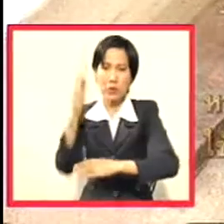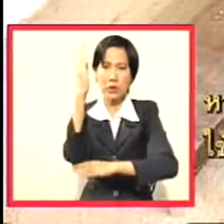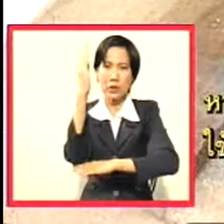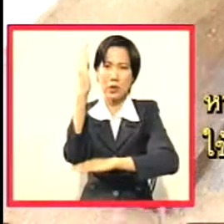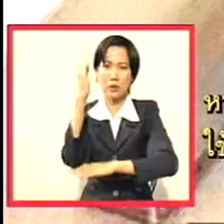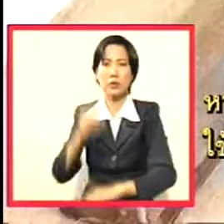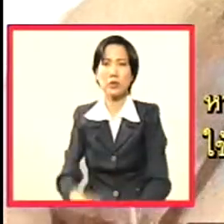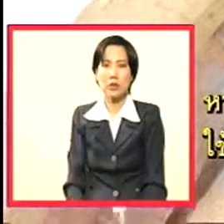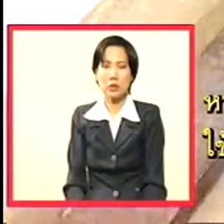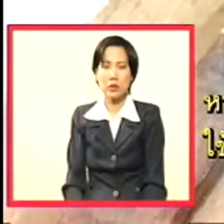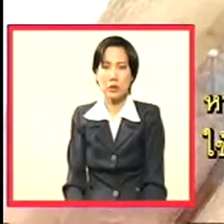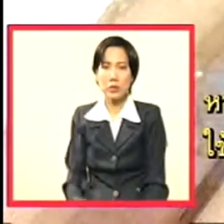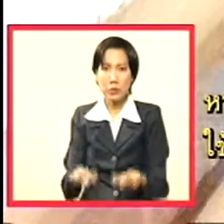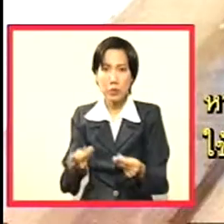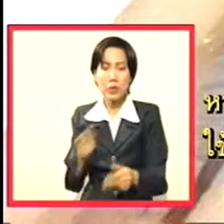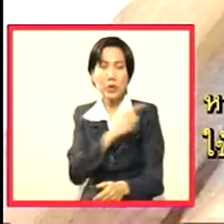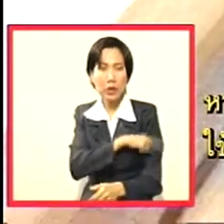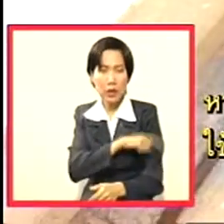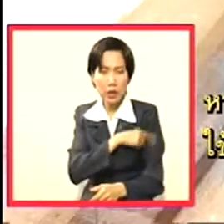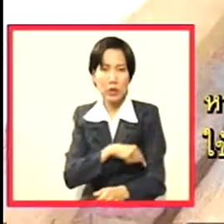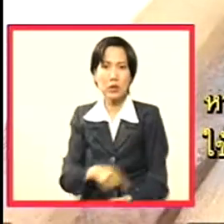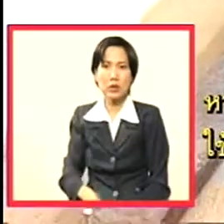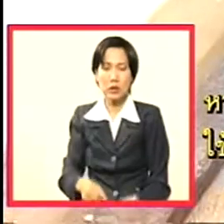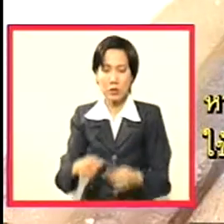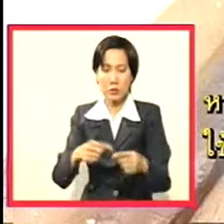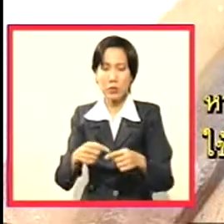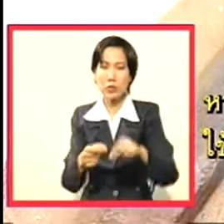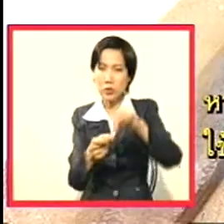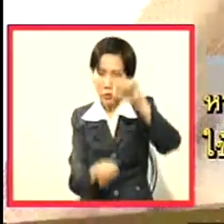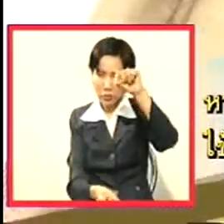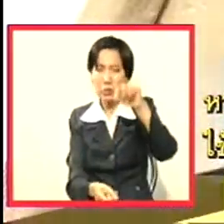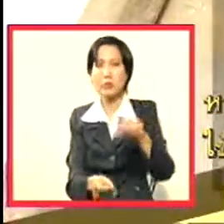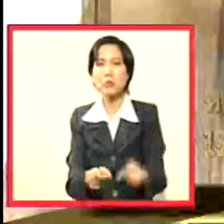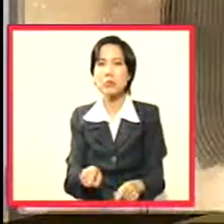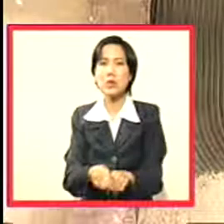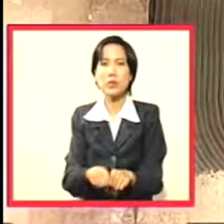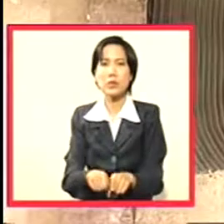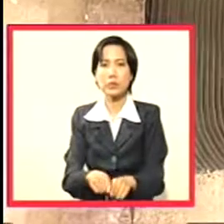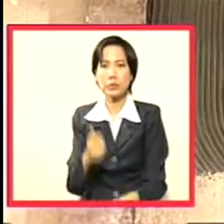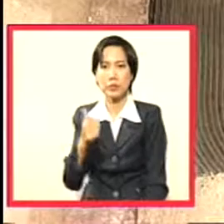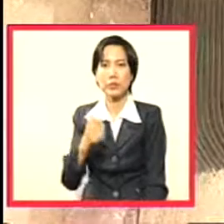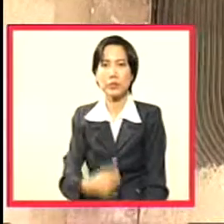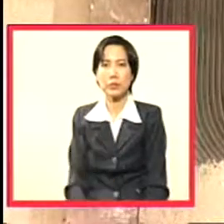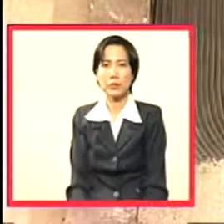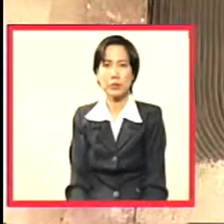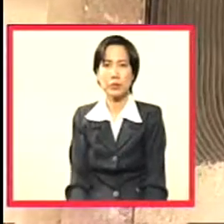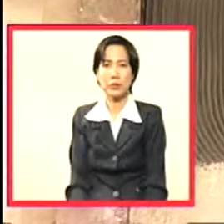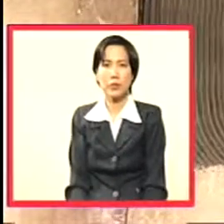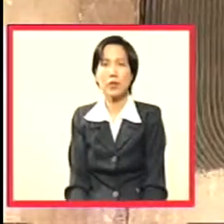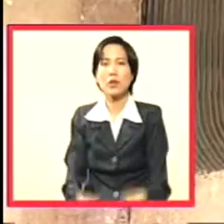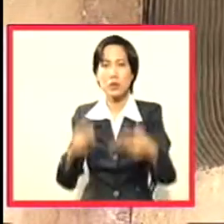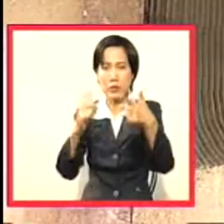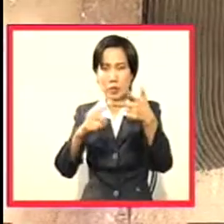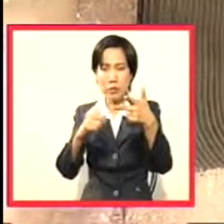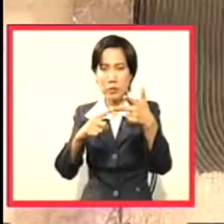แต่ถ้าหาปูด้วยปูนและทรายจะใช้แนวระดับสายเอ็นเดิมก็ได้ขั้นตอนที่